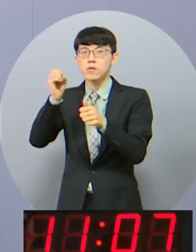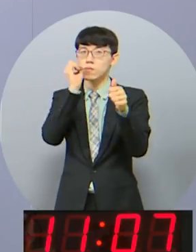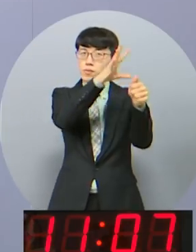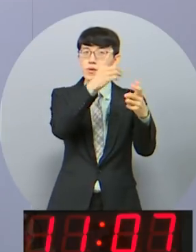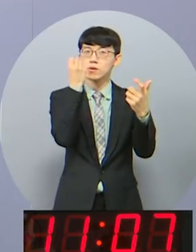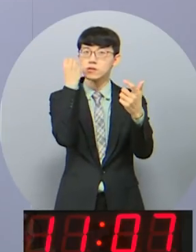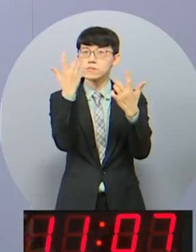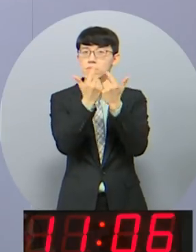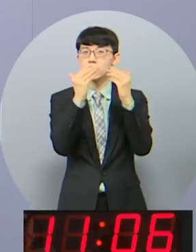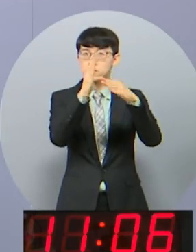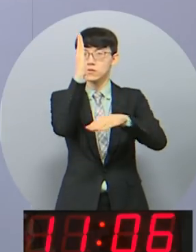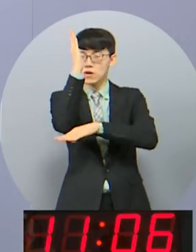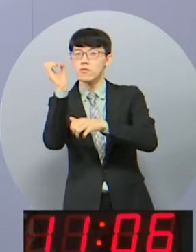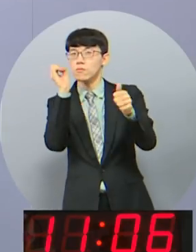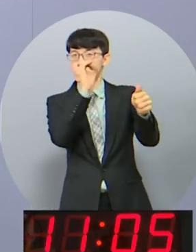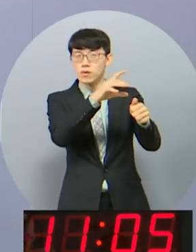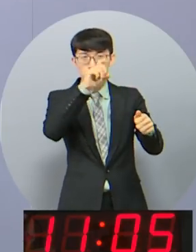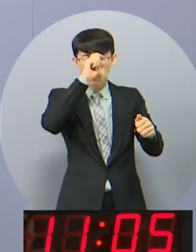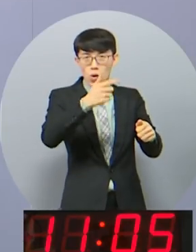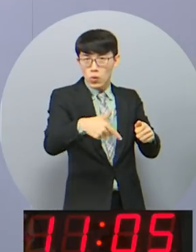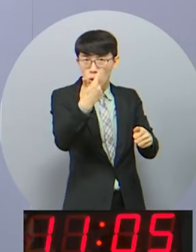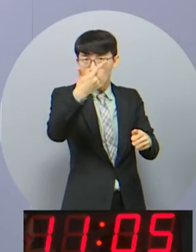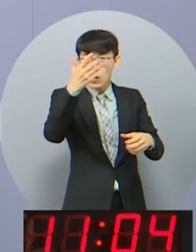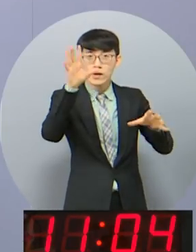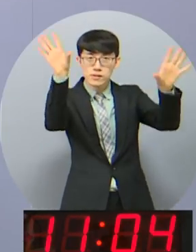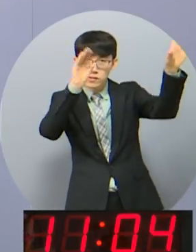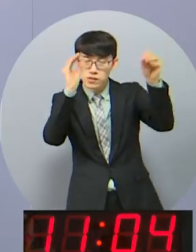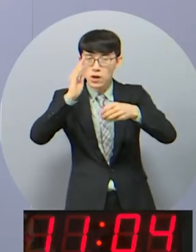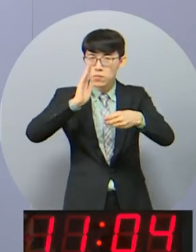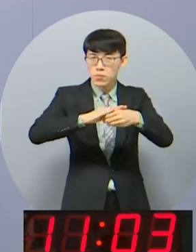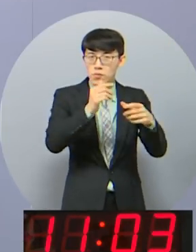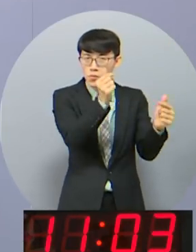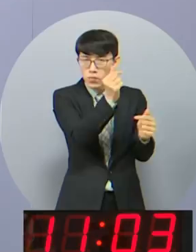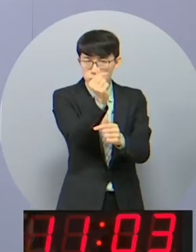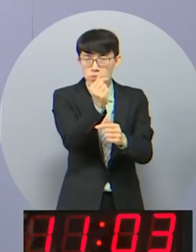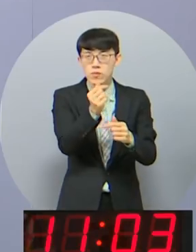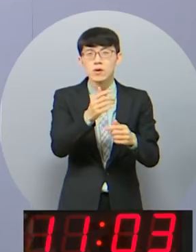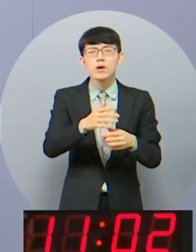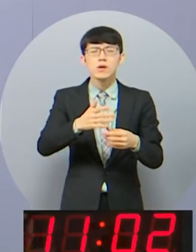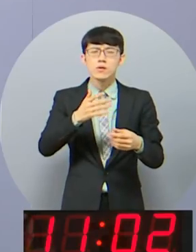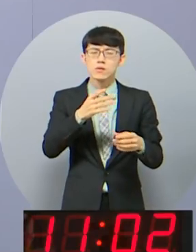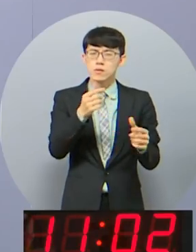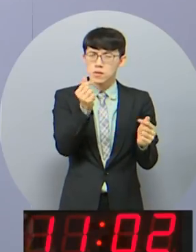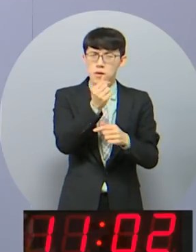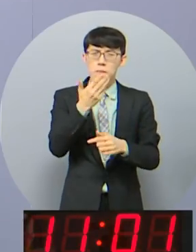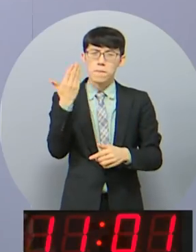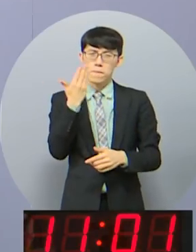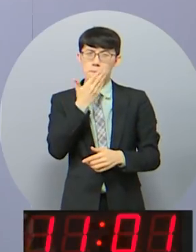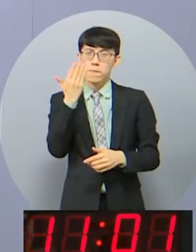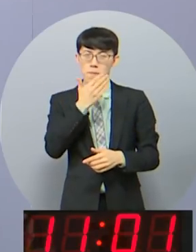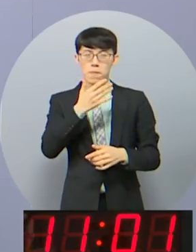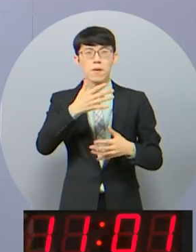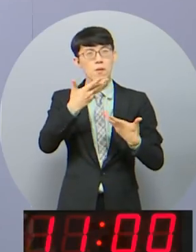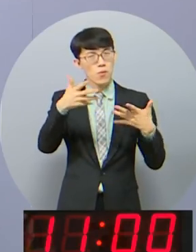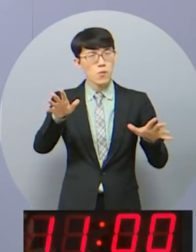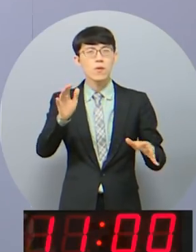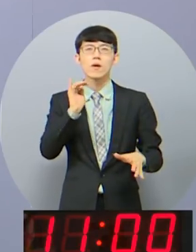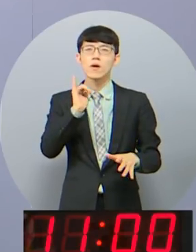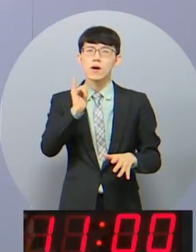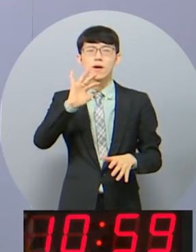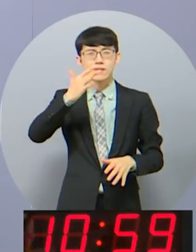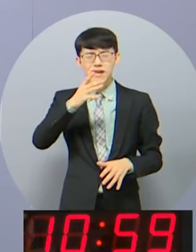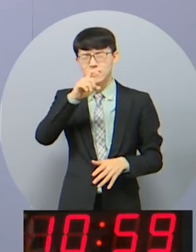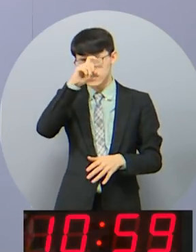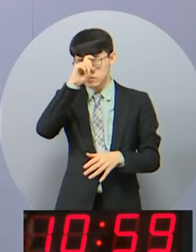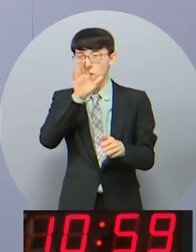请他们尽快再加强资料。资料做得很华丽、很漂亮，没有错。但是要如何降低台北